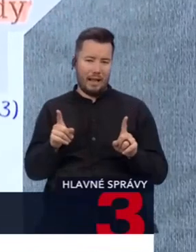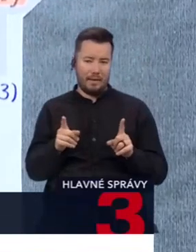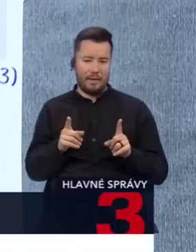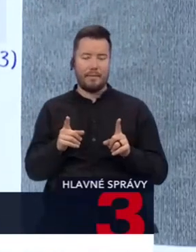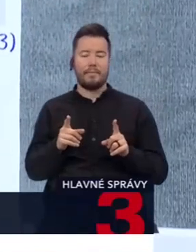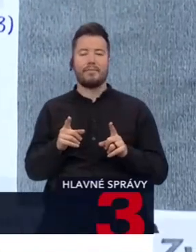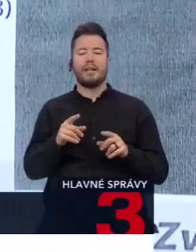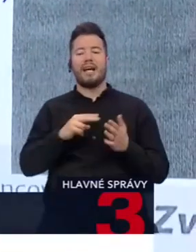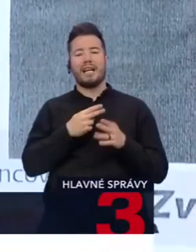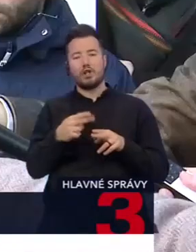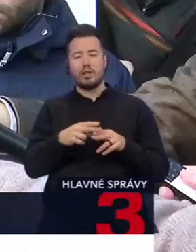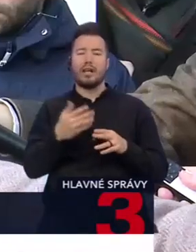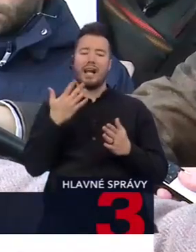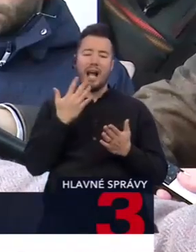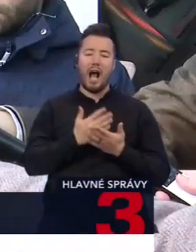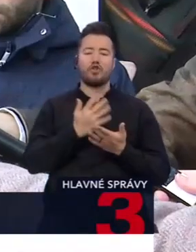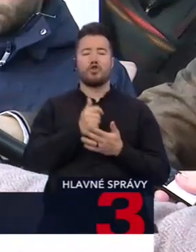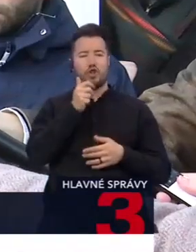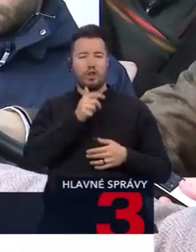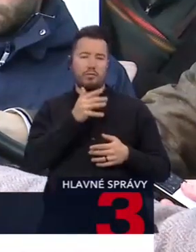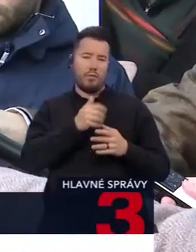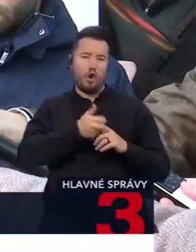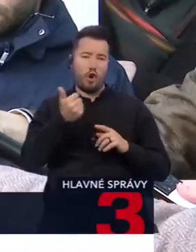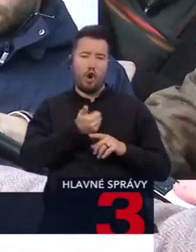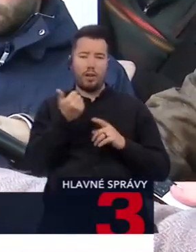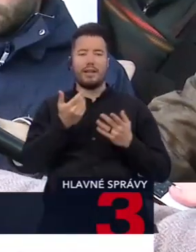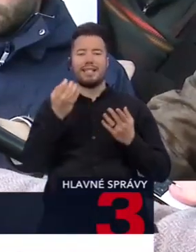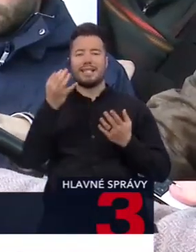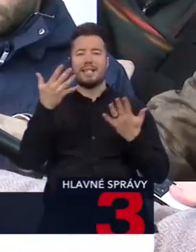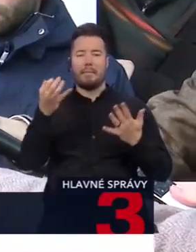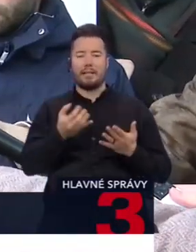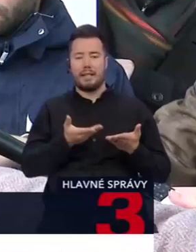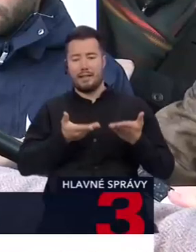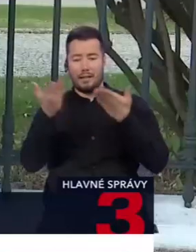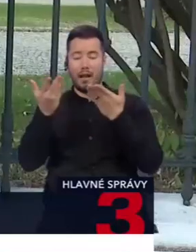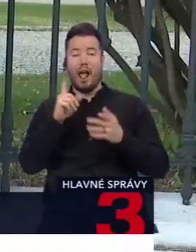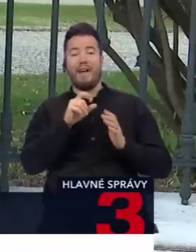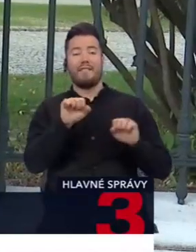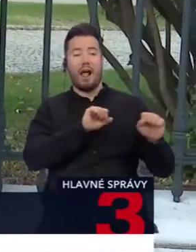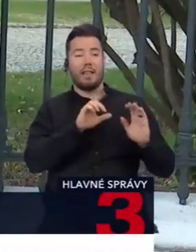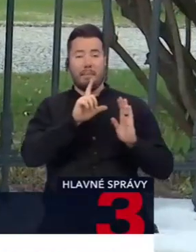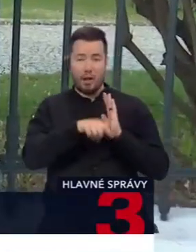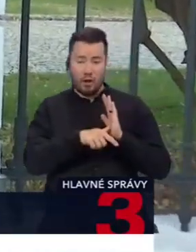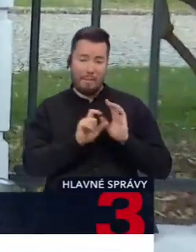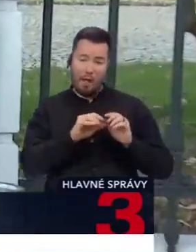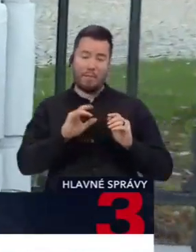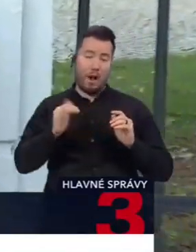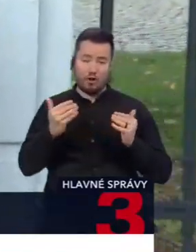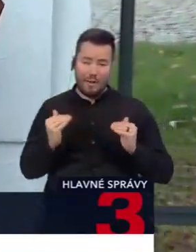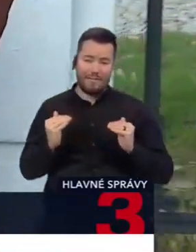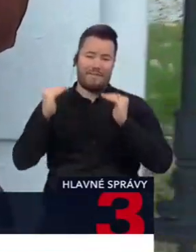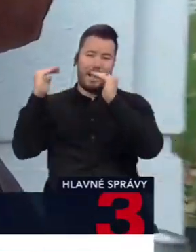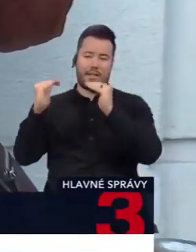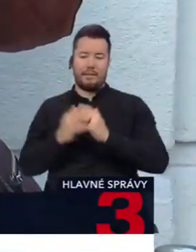10% zvyšovanie. Keďže ale vláda s tým meška, tak by tam malo byť ešte skokové navýšenie. Nič z toho nie je. Ani aktuálne